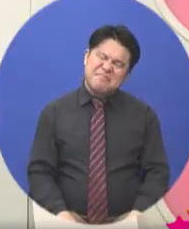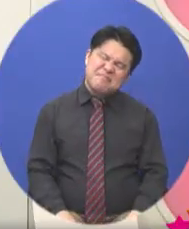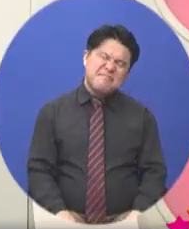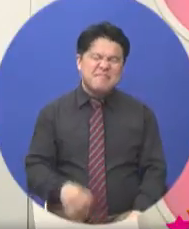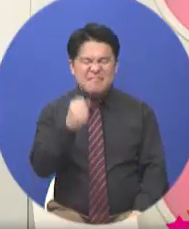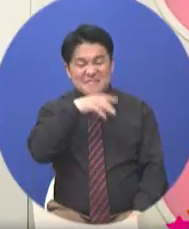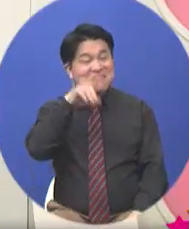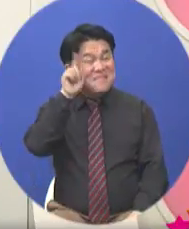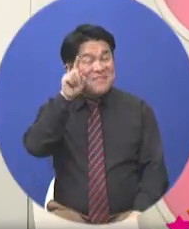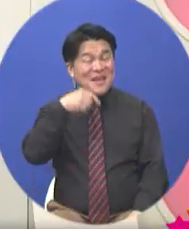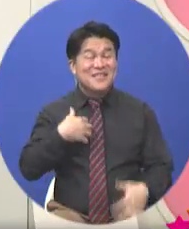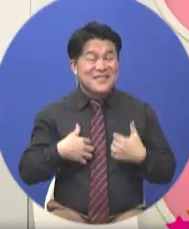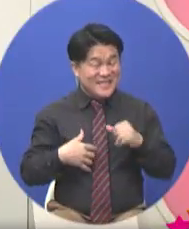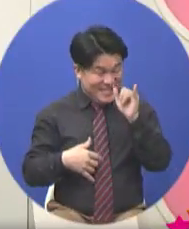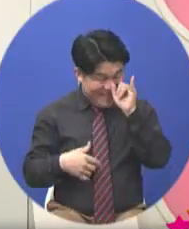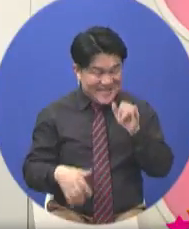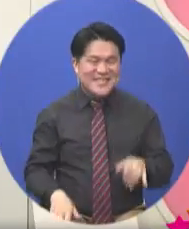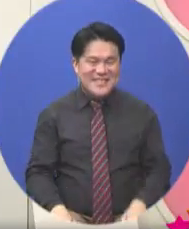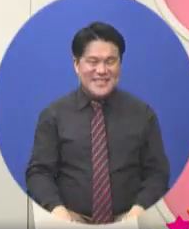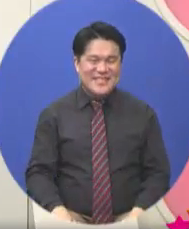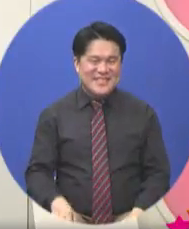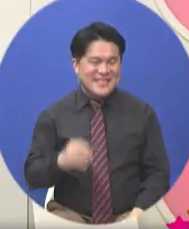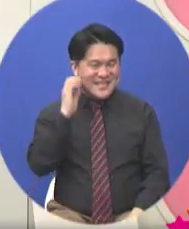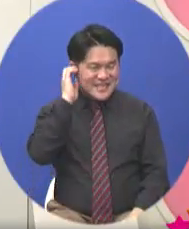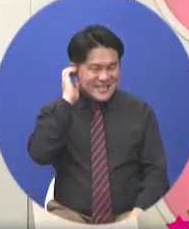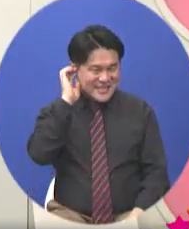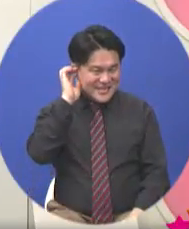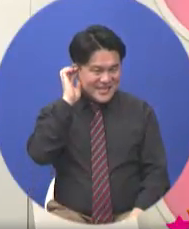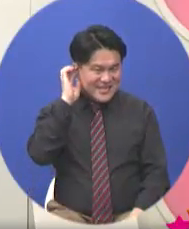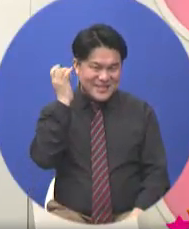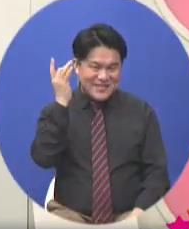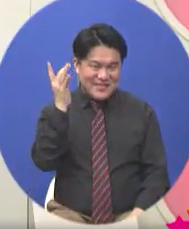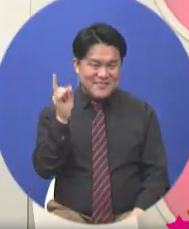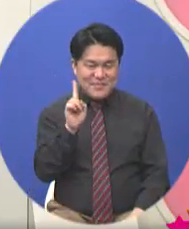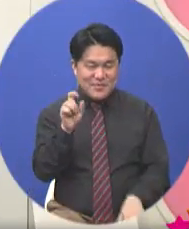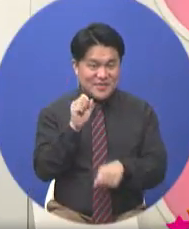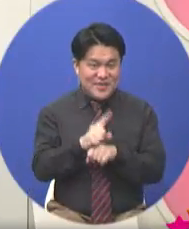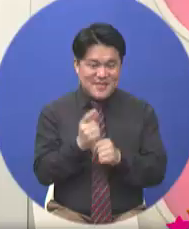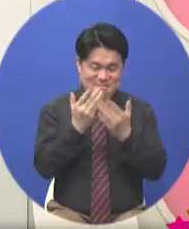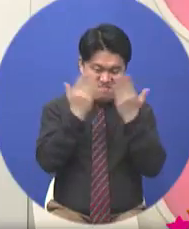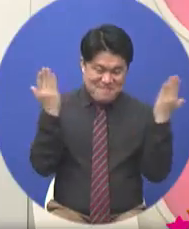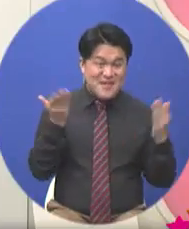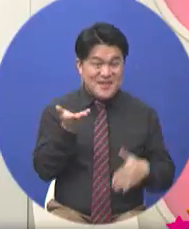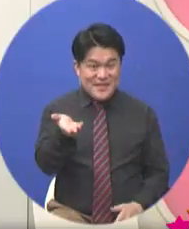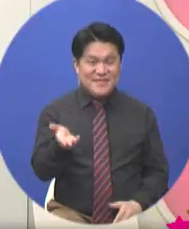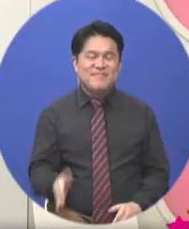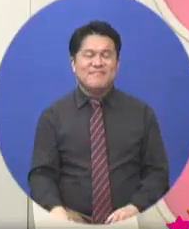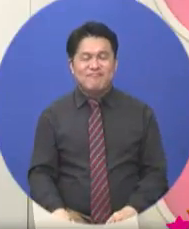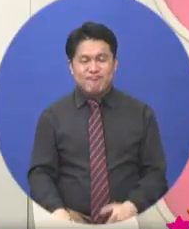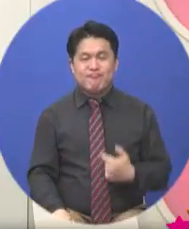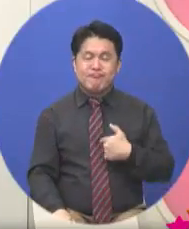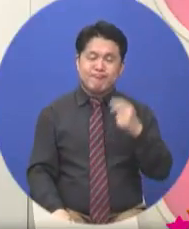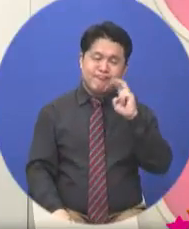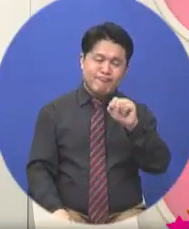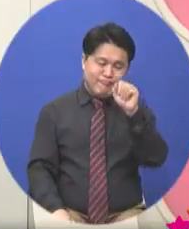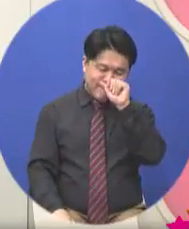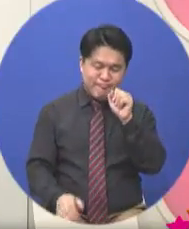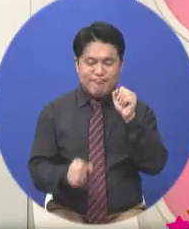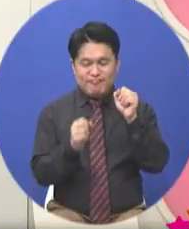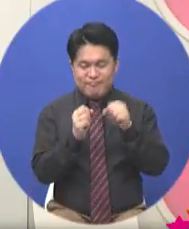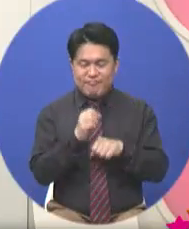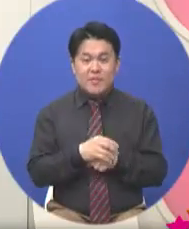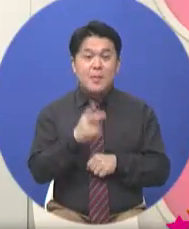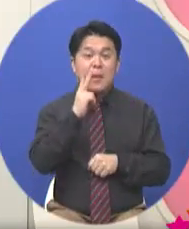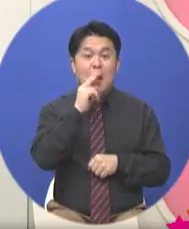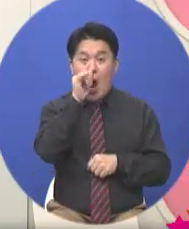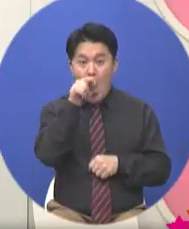항상 그렇습니다. 아무 일도 네. 없습니까? 원래 밝게 사시죠? 예, 여러분 노래 좋아하고 그래요. 네.